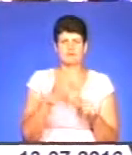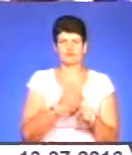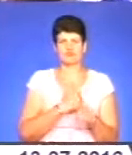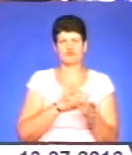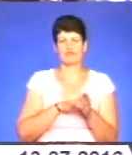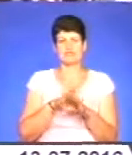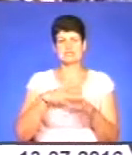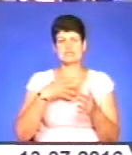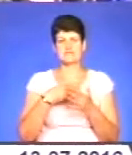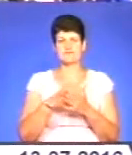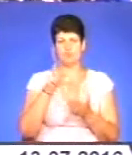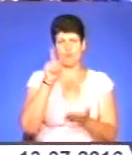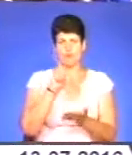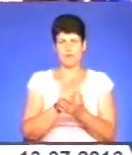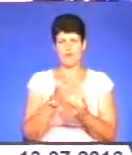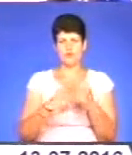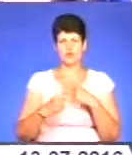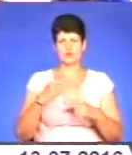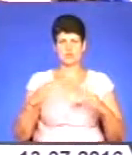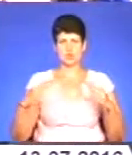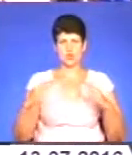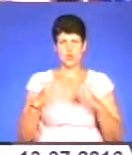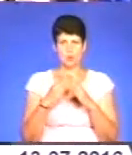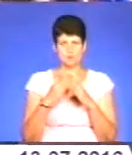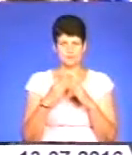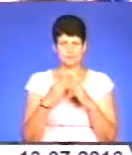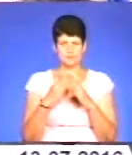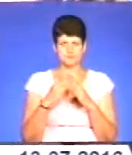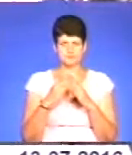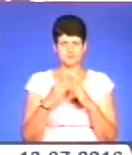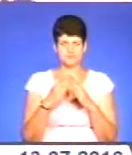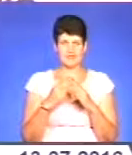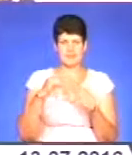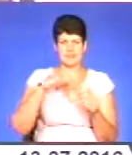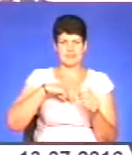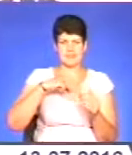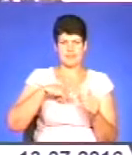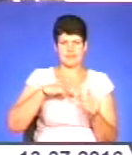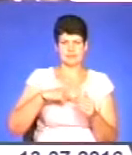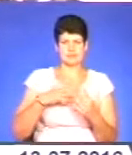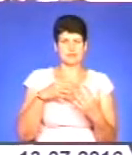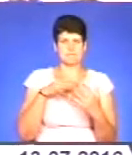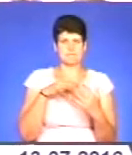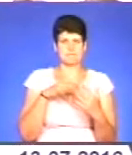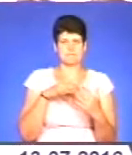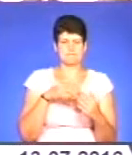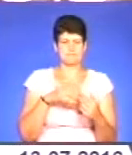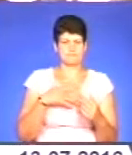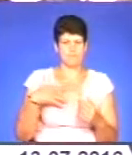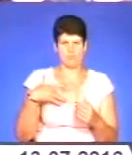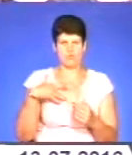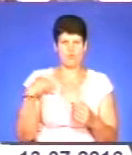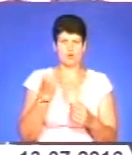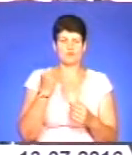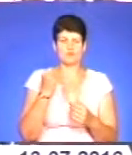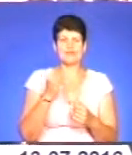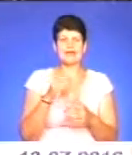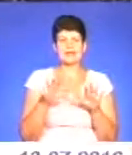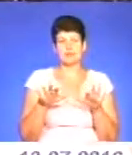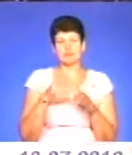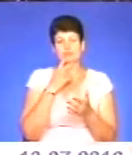виконати нормальний свій службовий обов'язок, повернутися додому. Тобто настрій бойовий, їдемо нести службу туди, де попередня ротація, а на місці